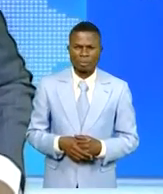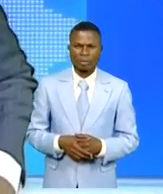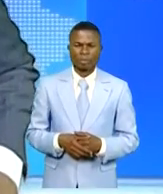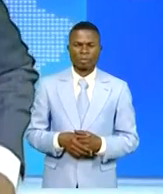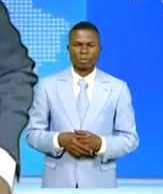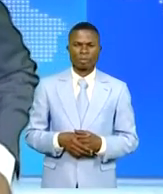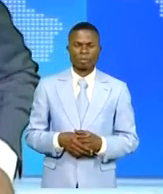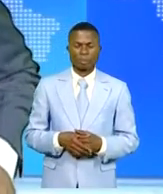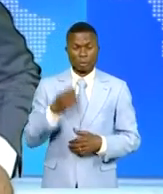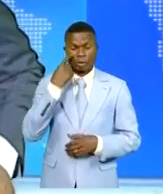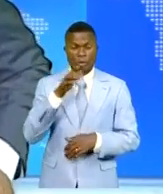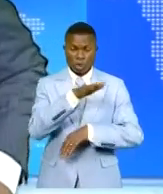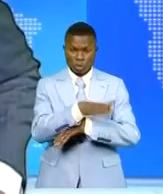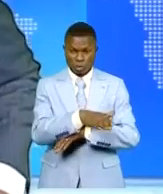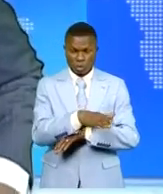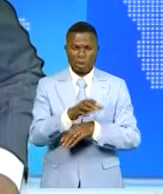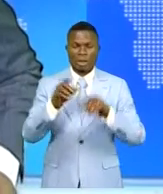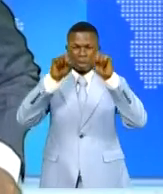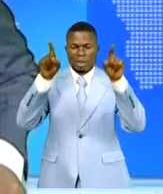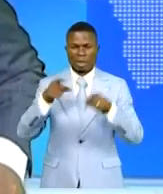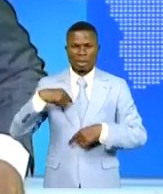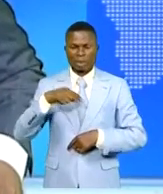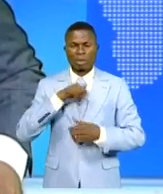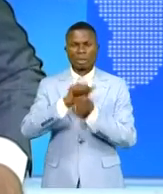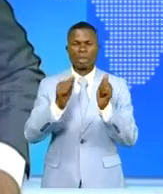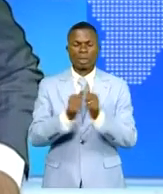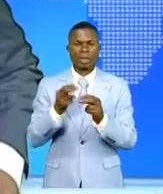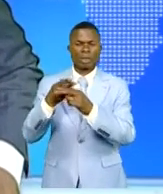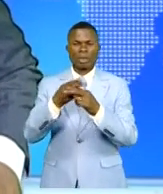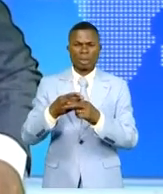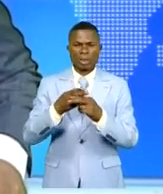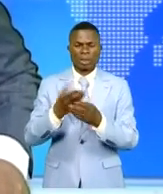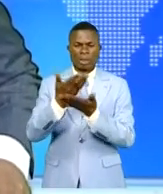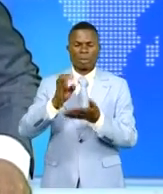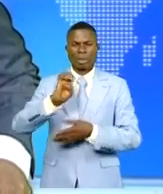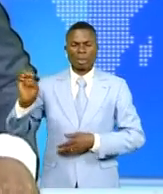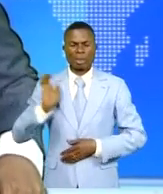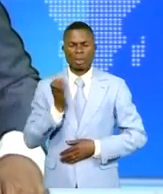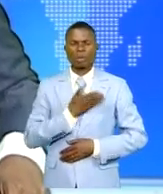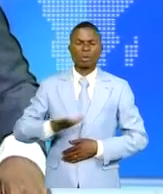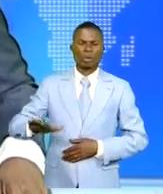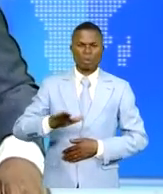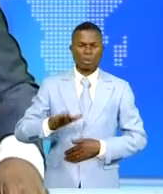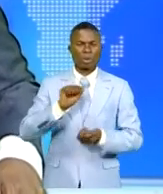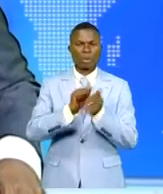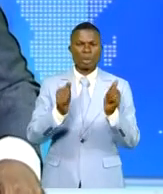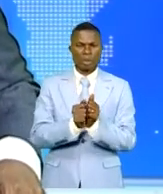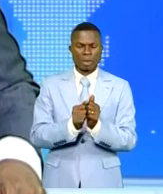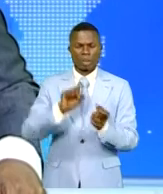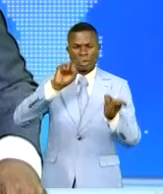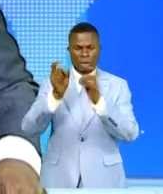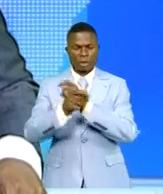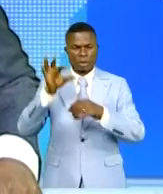C'est à suivre ce soir sur les antennes de la RTNC. La situation sécuritaire dans la partie est du pays, la question sur les